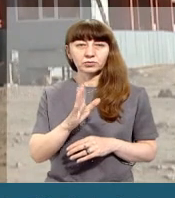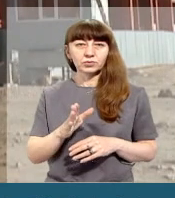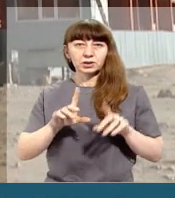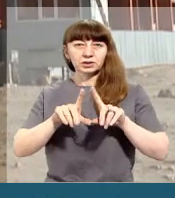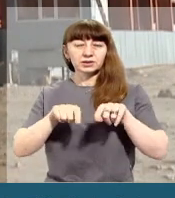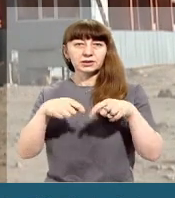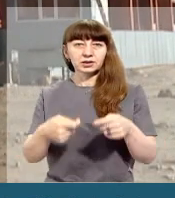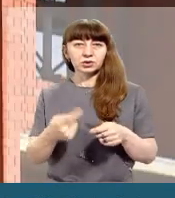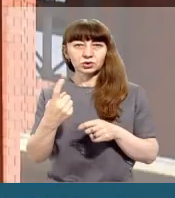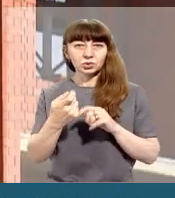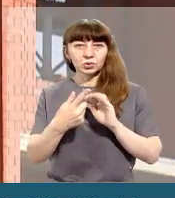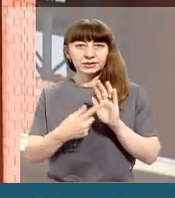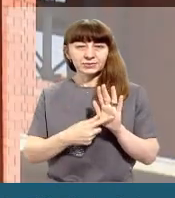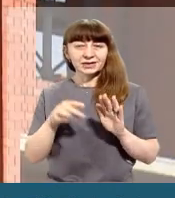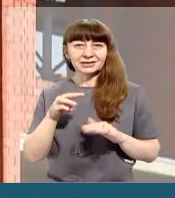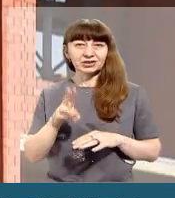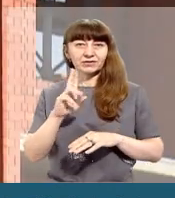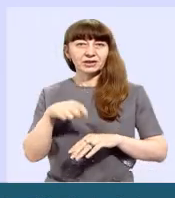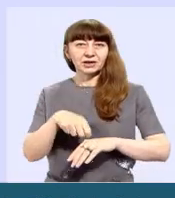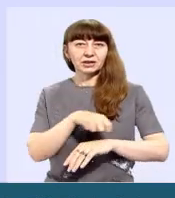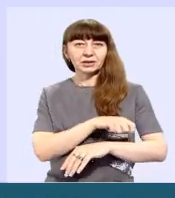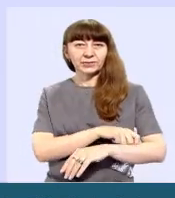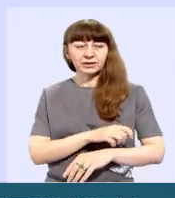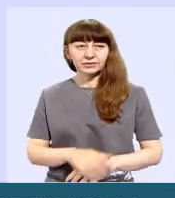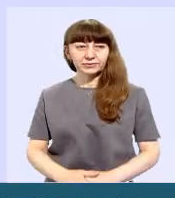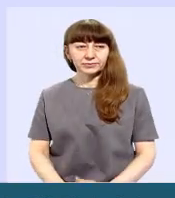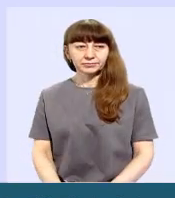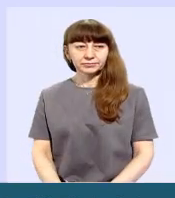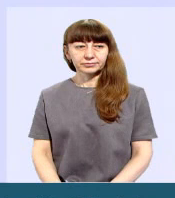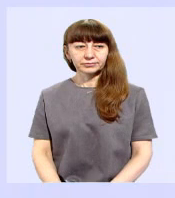Ал мемлекеттік бюджет 86%-ға орындалды.